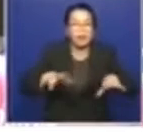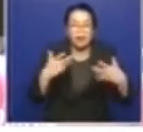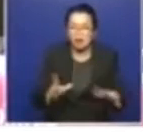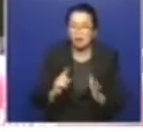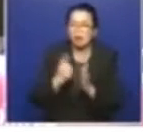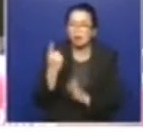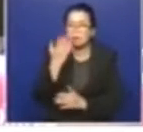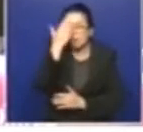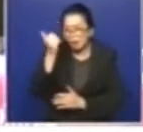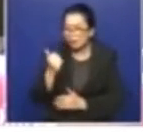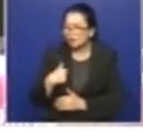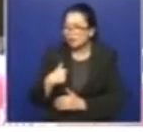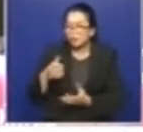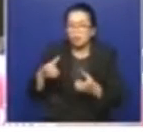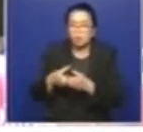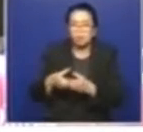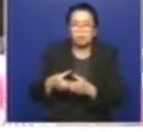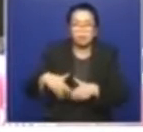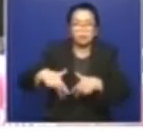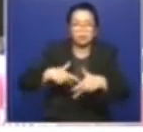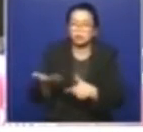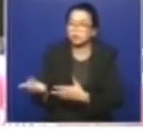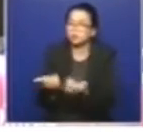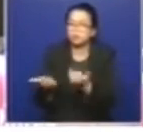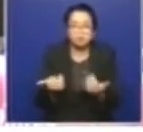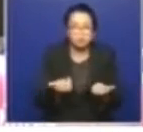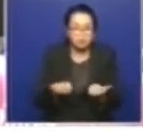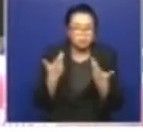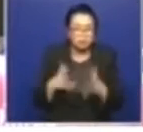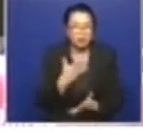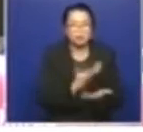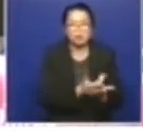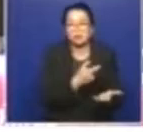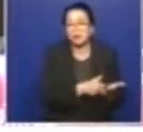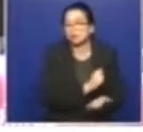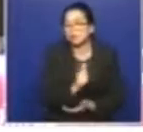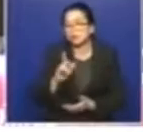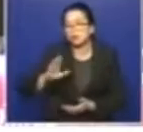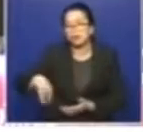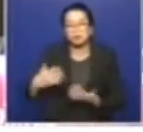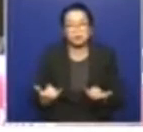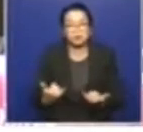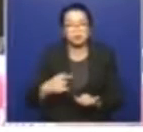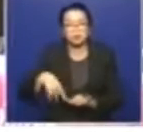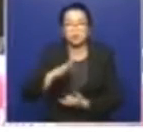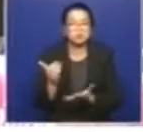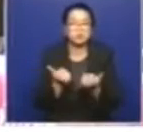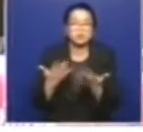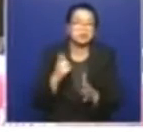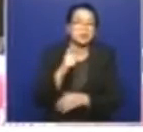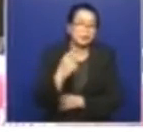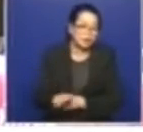ความล่าช้าเพราะนั้นท่านประธานที่เคารพครับความล่าช้าและประการต่อมาปัญหาของท่านที่บริหารเศรษฐกิจไม่